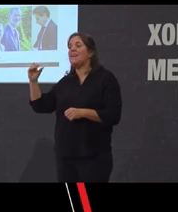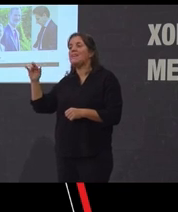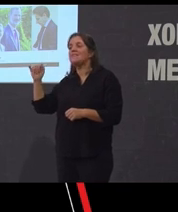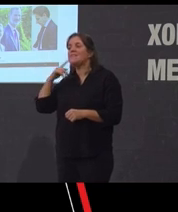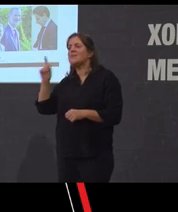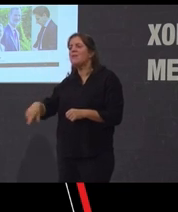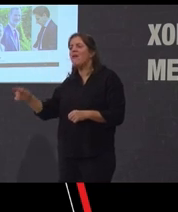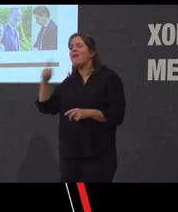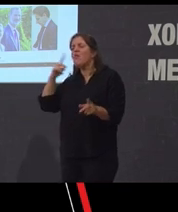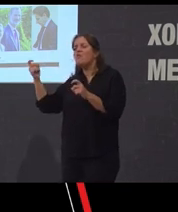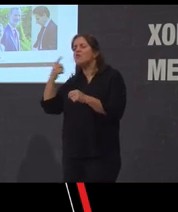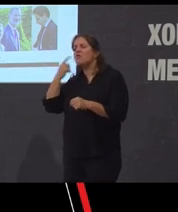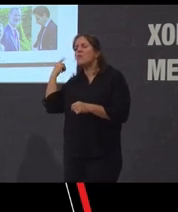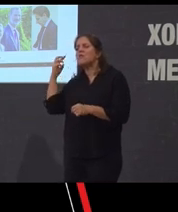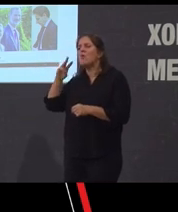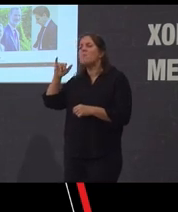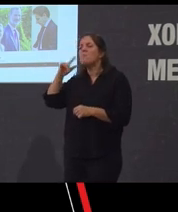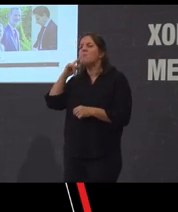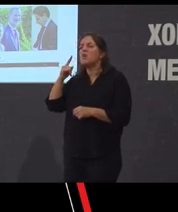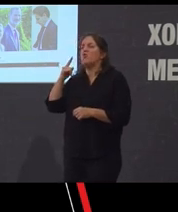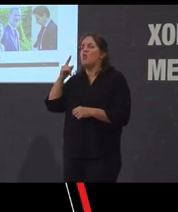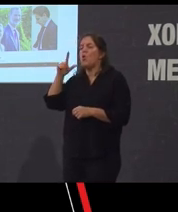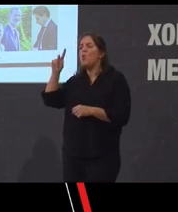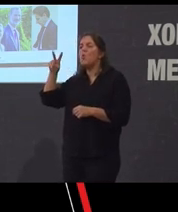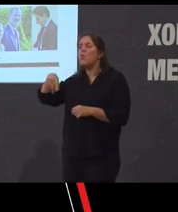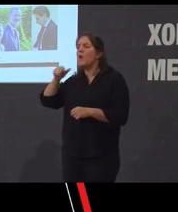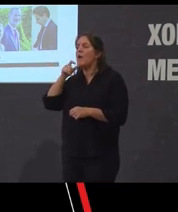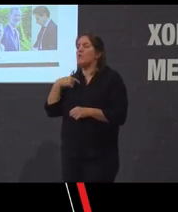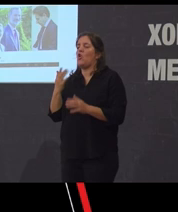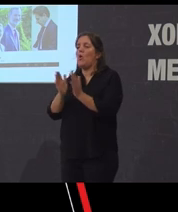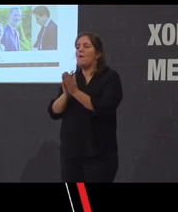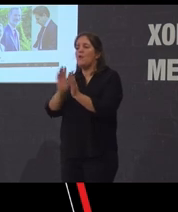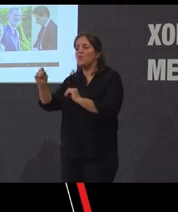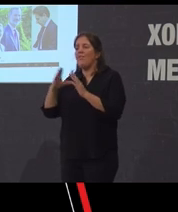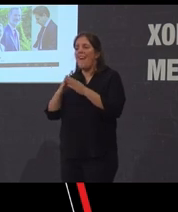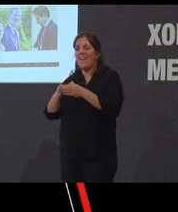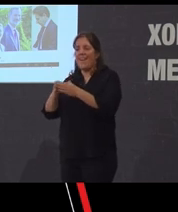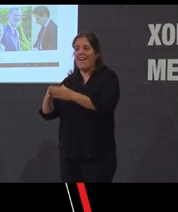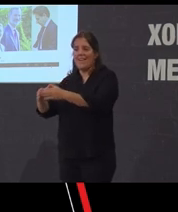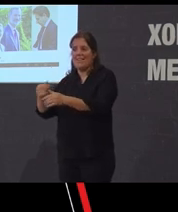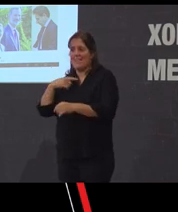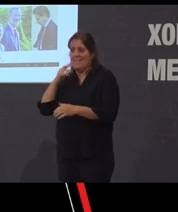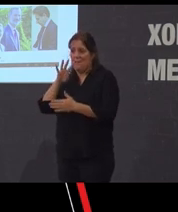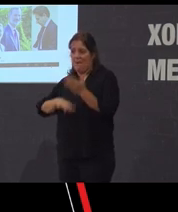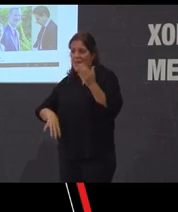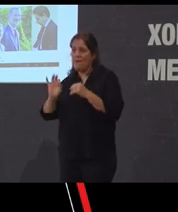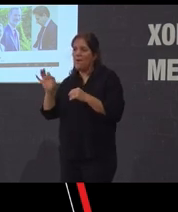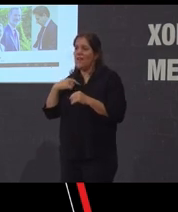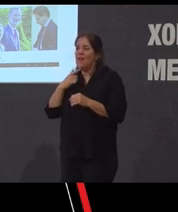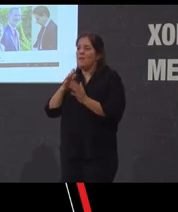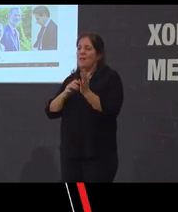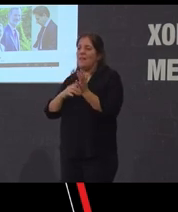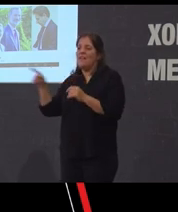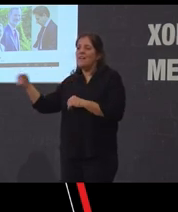Sánchez Luna, compañeiro de regatas de Valencia, que tamén acabou no banquillo por varios casos de